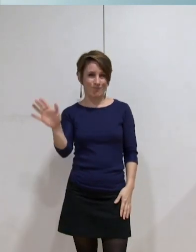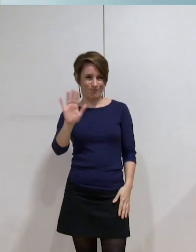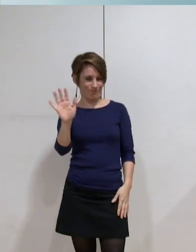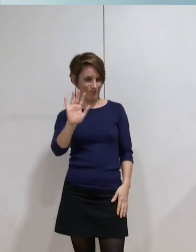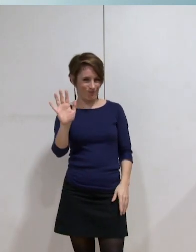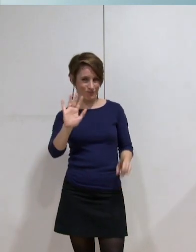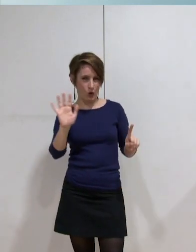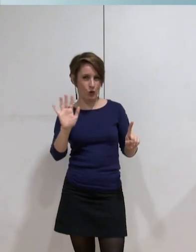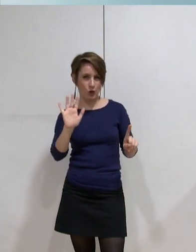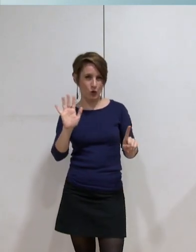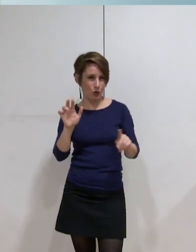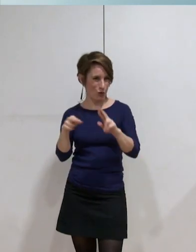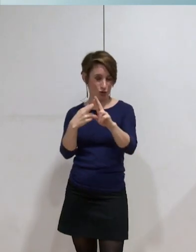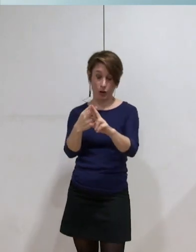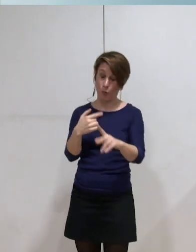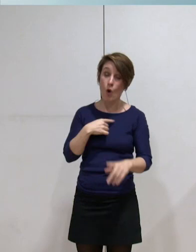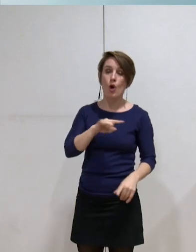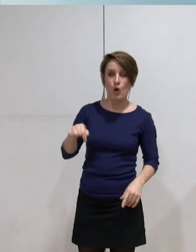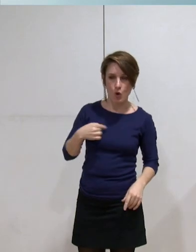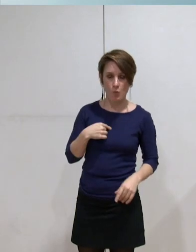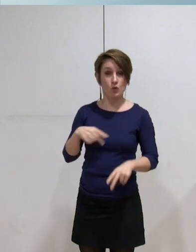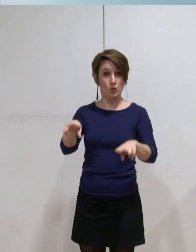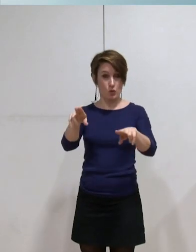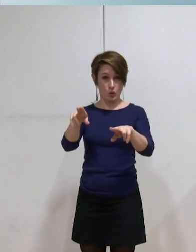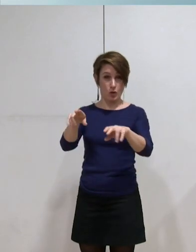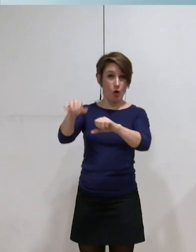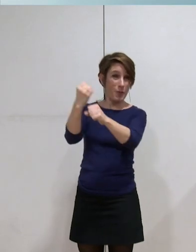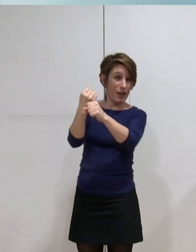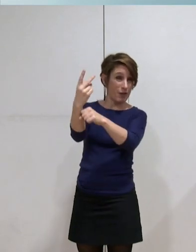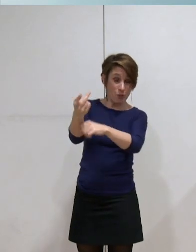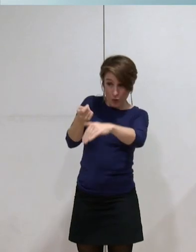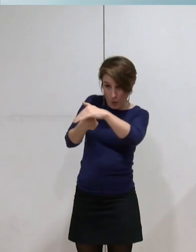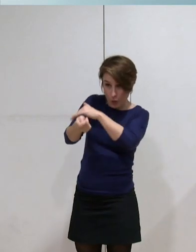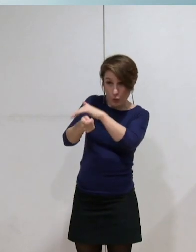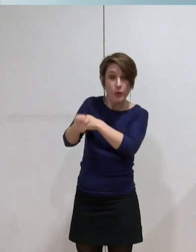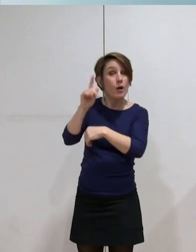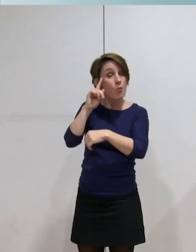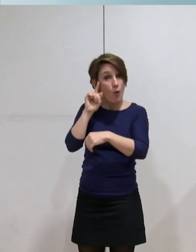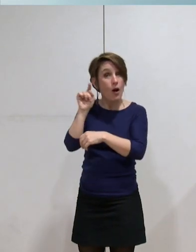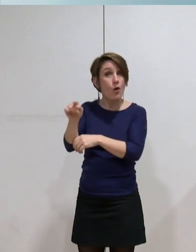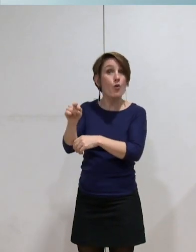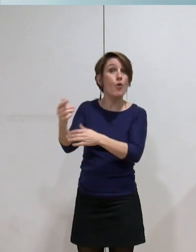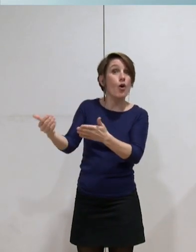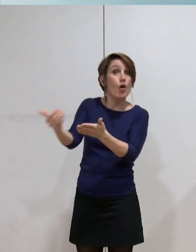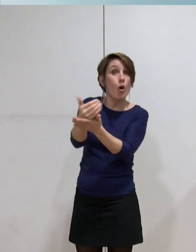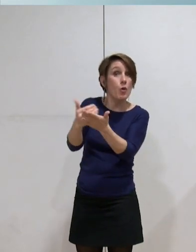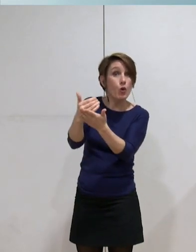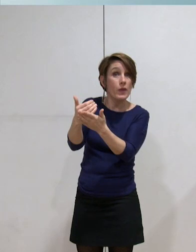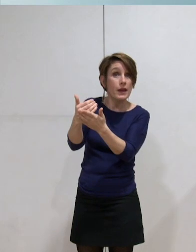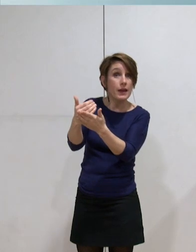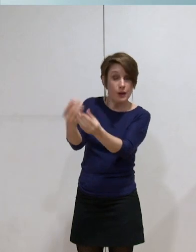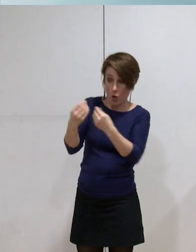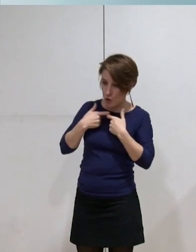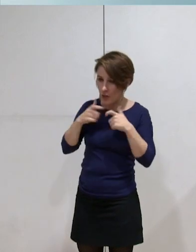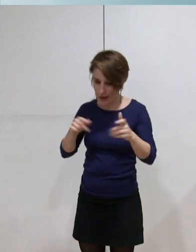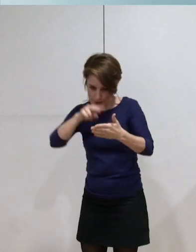travaux parce que il a il nous donne accès à ses données il nous donne accès à ses études